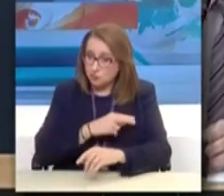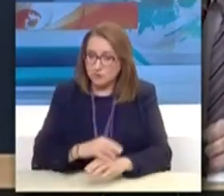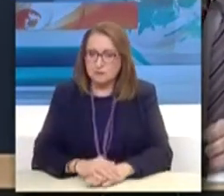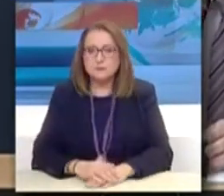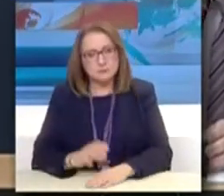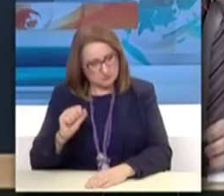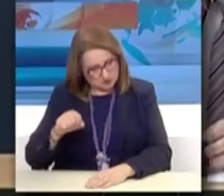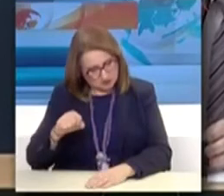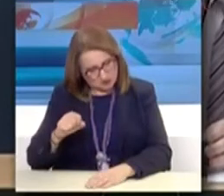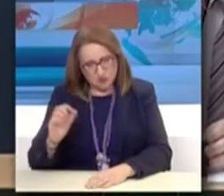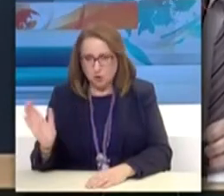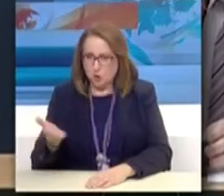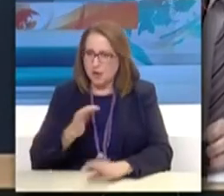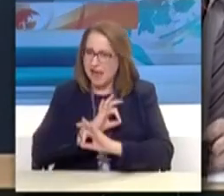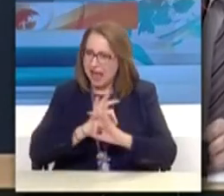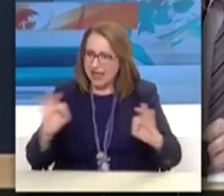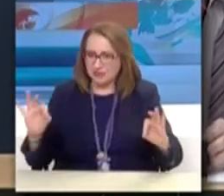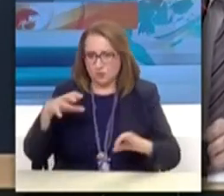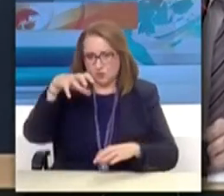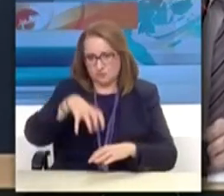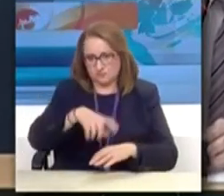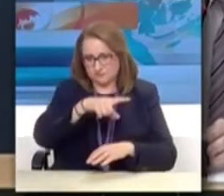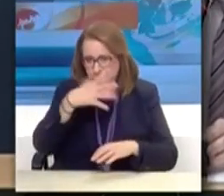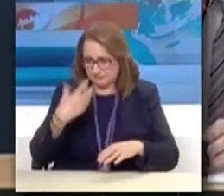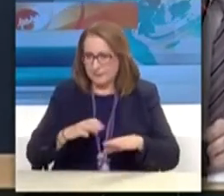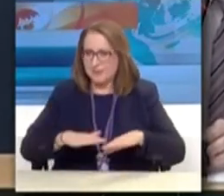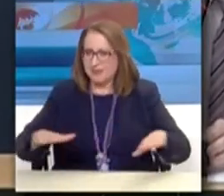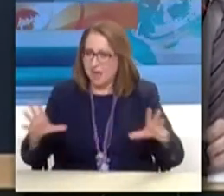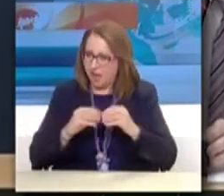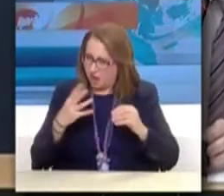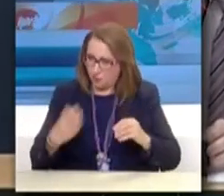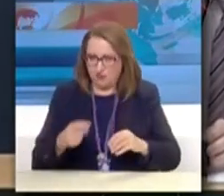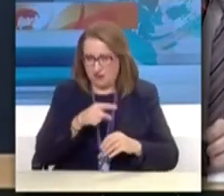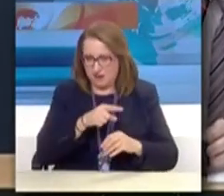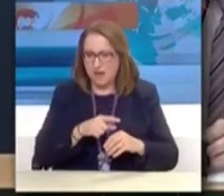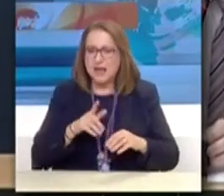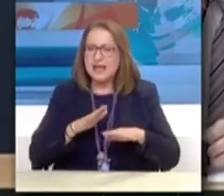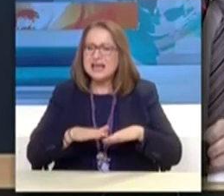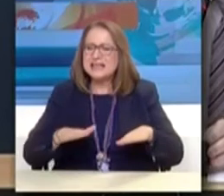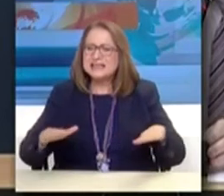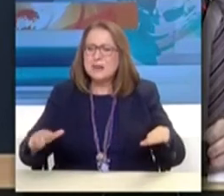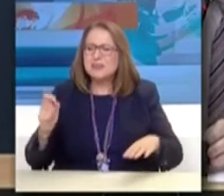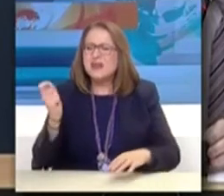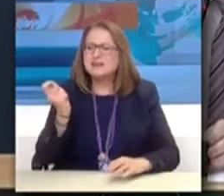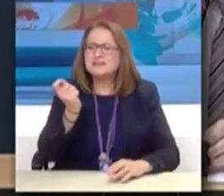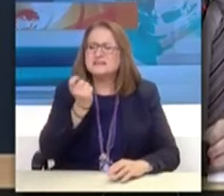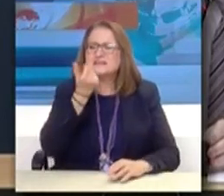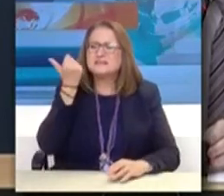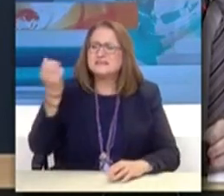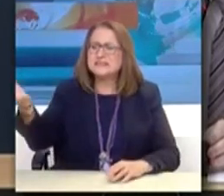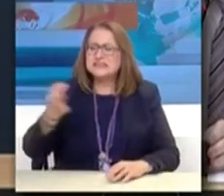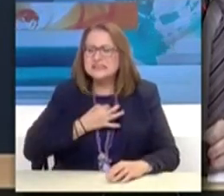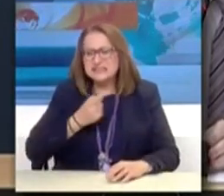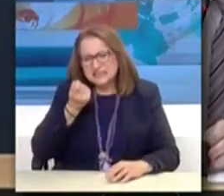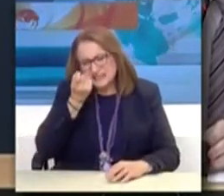Ήδη υπάρχει παιδιατρικό νοσοκομείο αναφοράς και πρόβλεψη για νοσηλεία παιδιών. Τα παιδιά απειροελάχιστα προσβάλλονται από το νέο